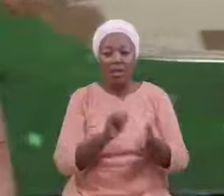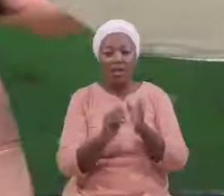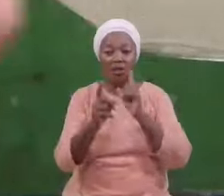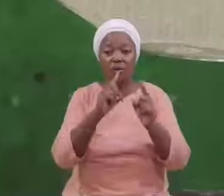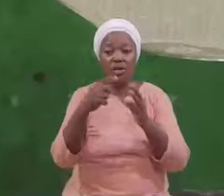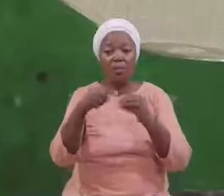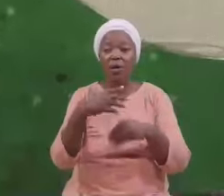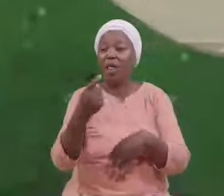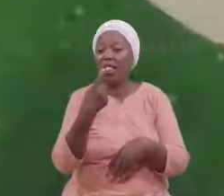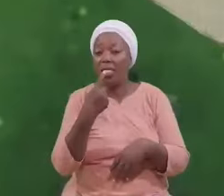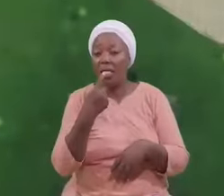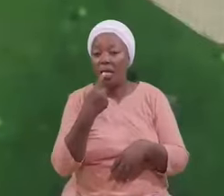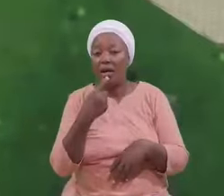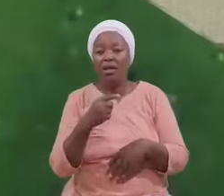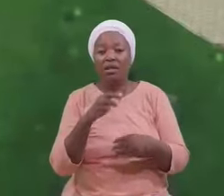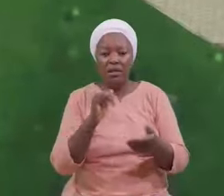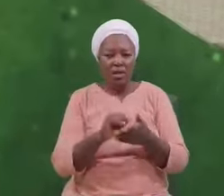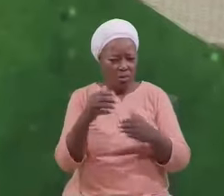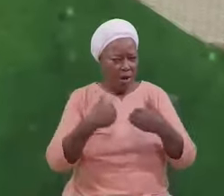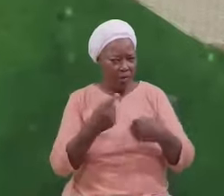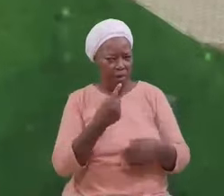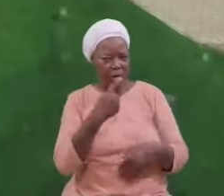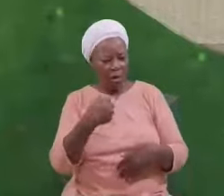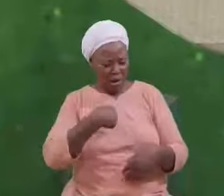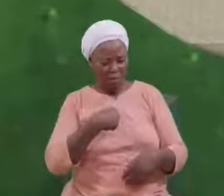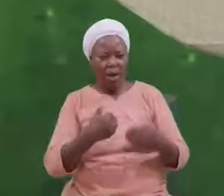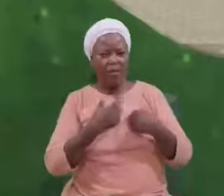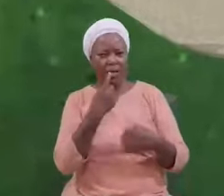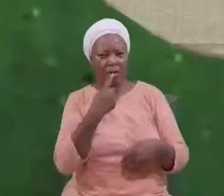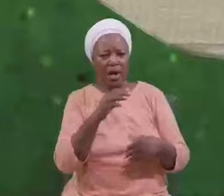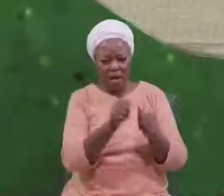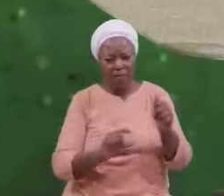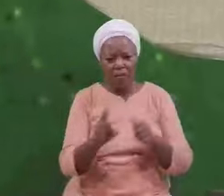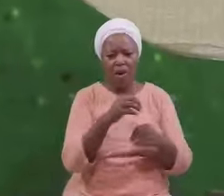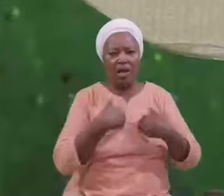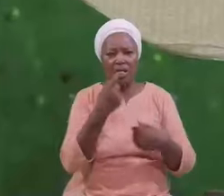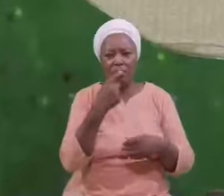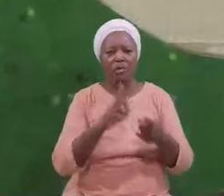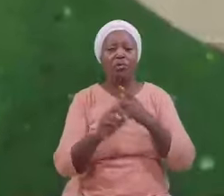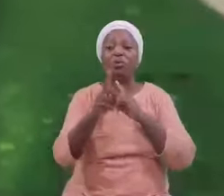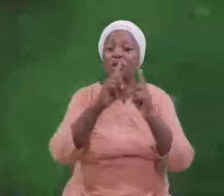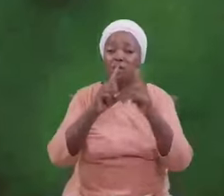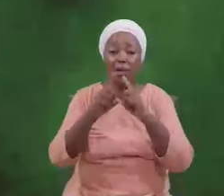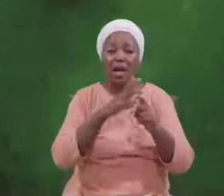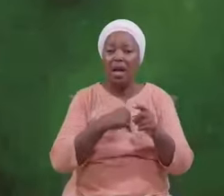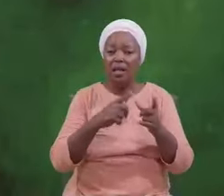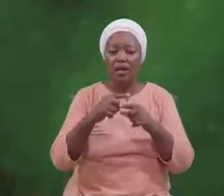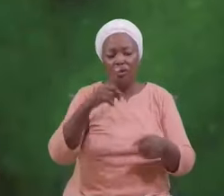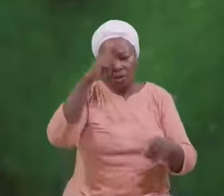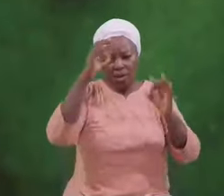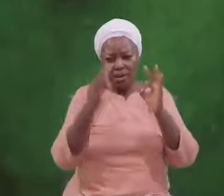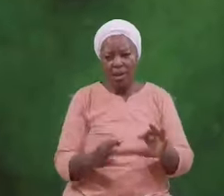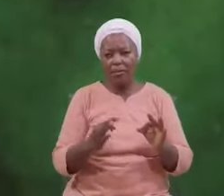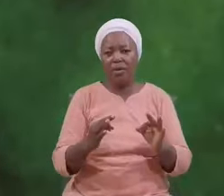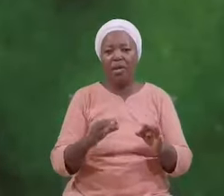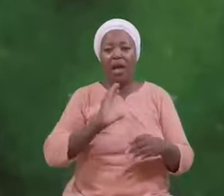simple. Vous avez une langue, j'ai une langue, tout le monde en a une. Et nous parlons, nous déterminons notre